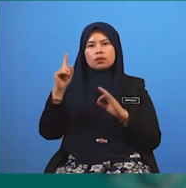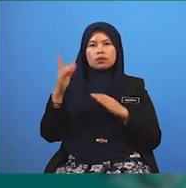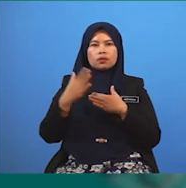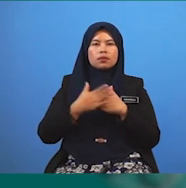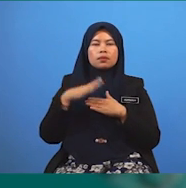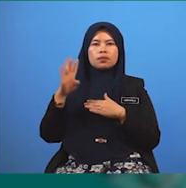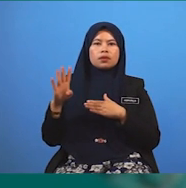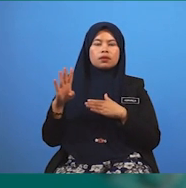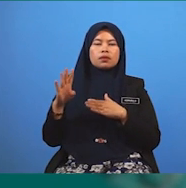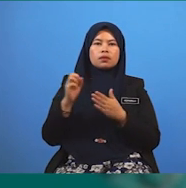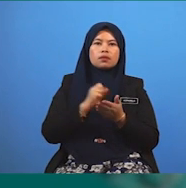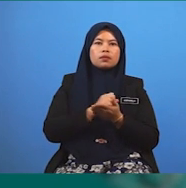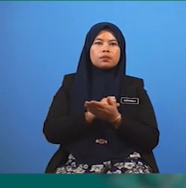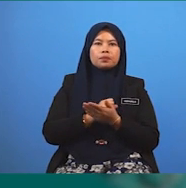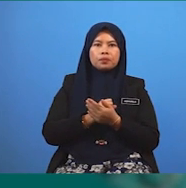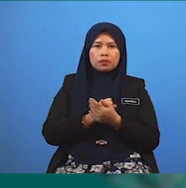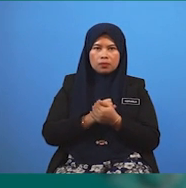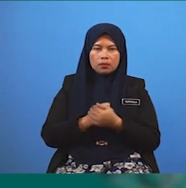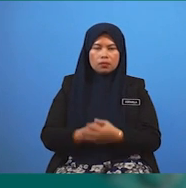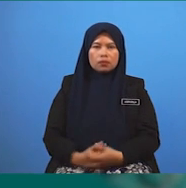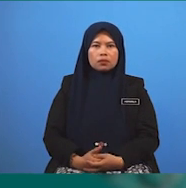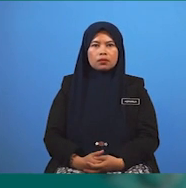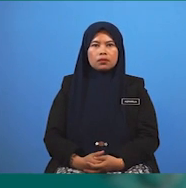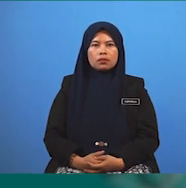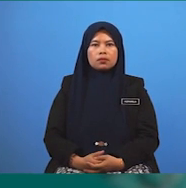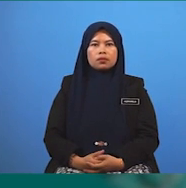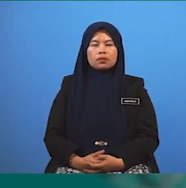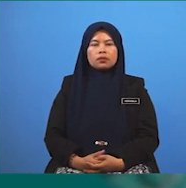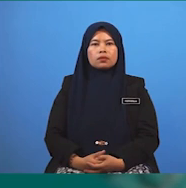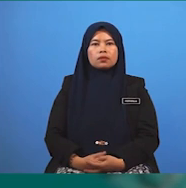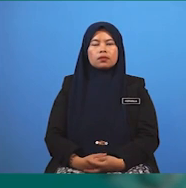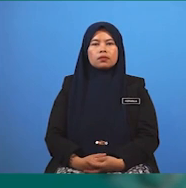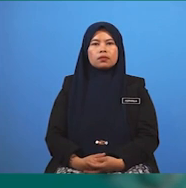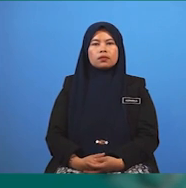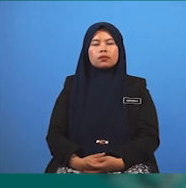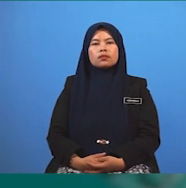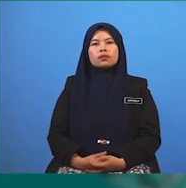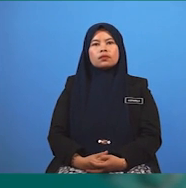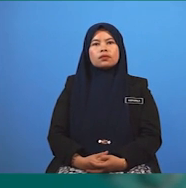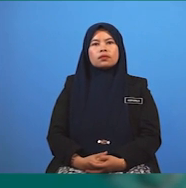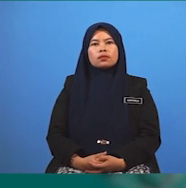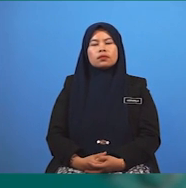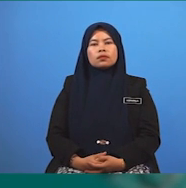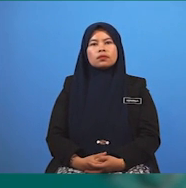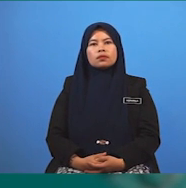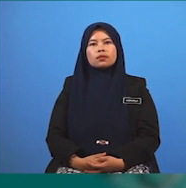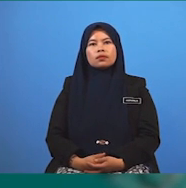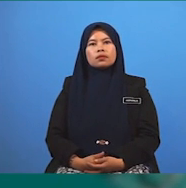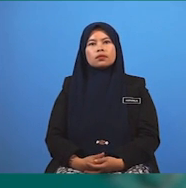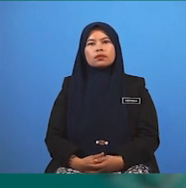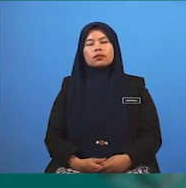At-Takwir. A'udzubillahi minasyaitonirrajim. Idza syamsu quwwirat wa idzan